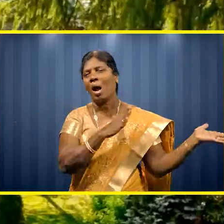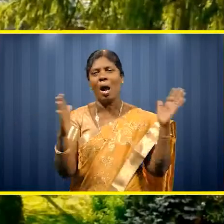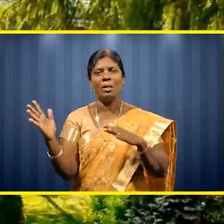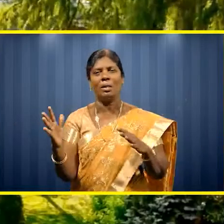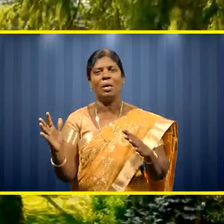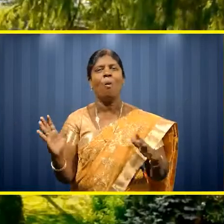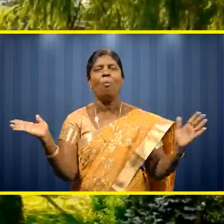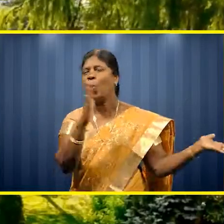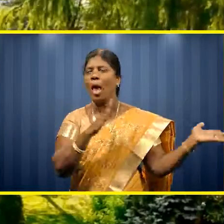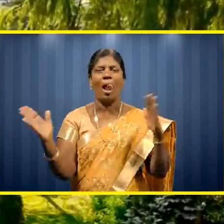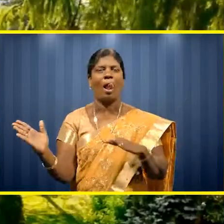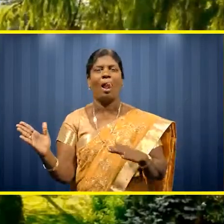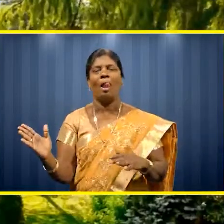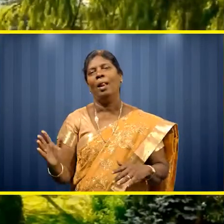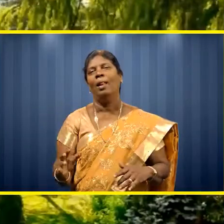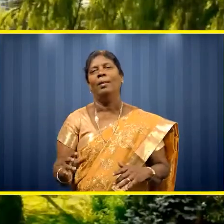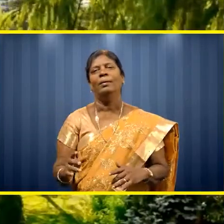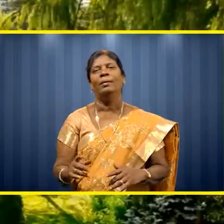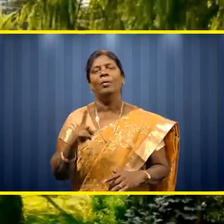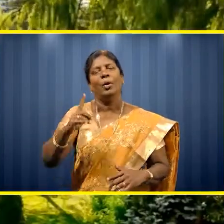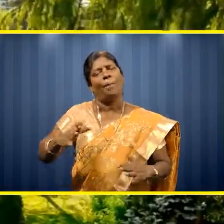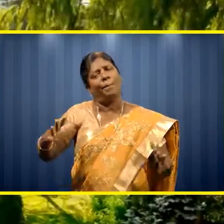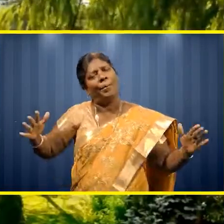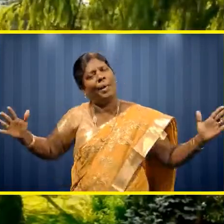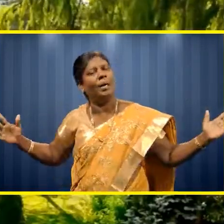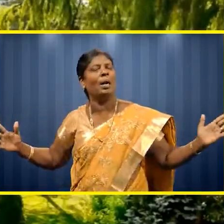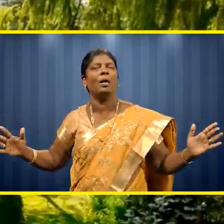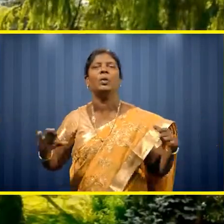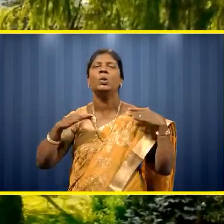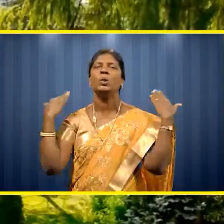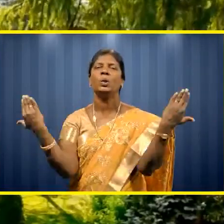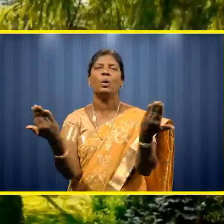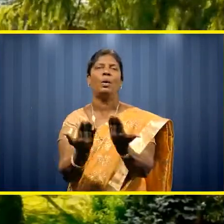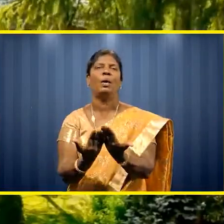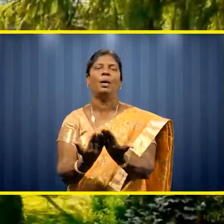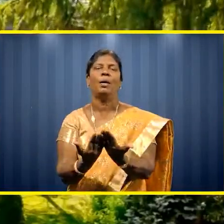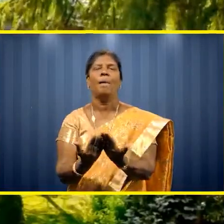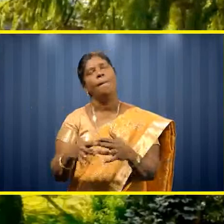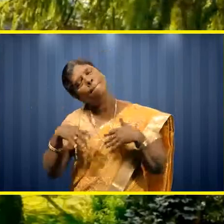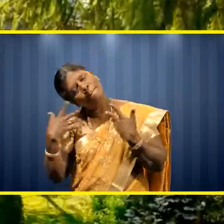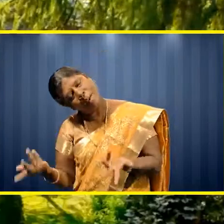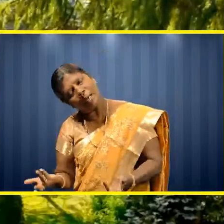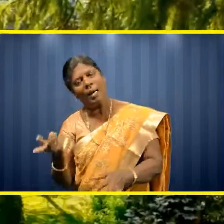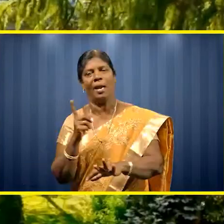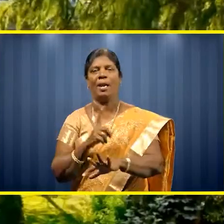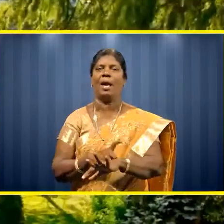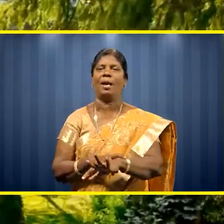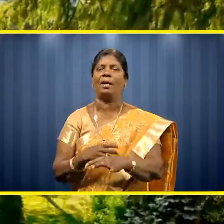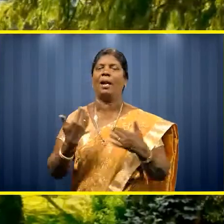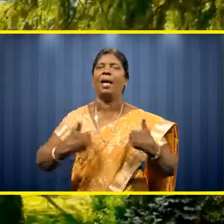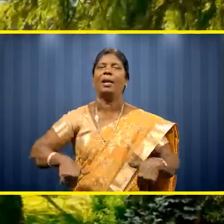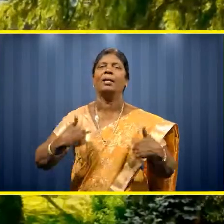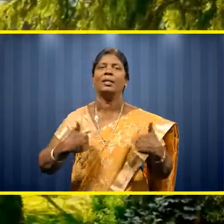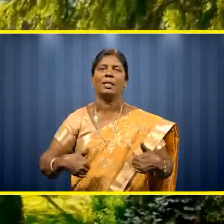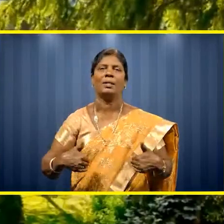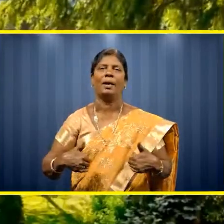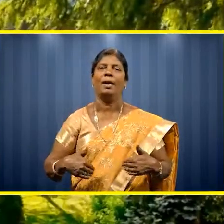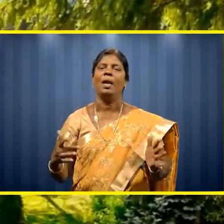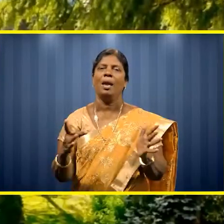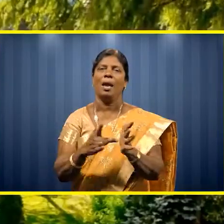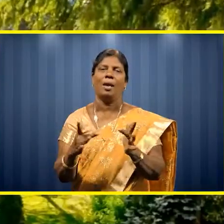ஒரு காற்றை, ஒரு புயலை, ஒரு பெரிய பயங்கரமான சூழ்நிலையில மரண தருவாயில்